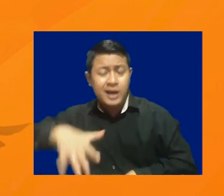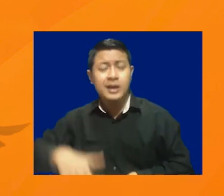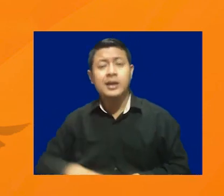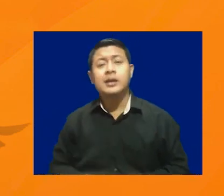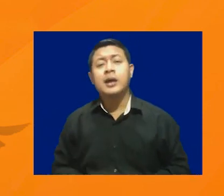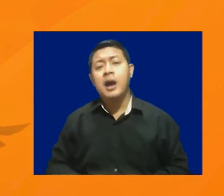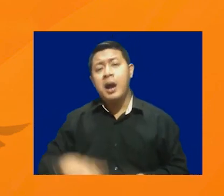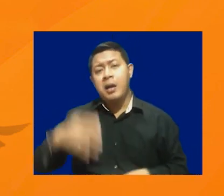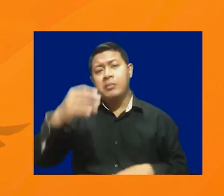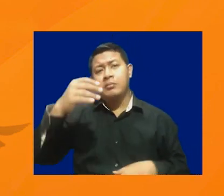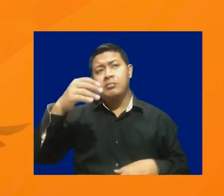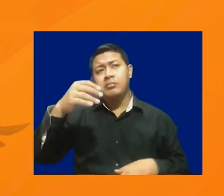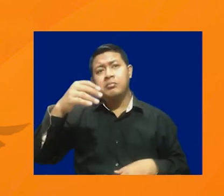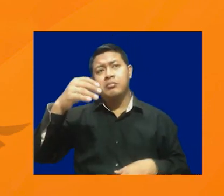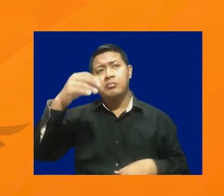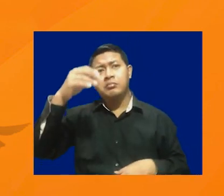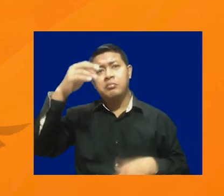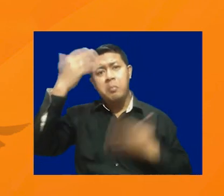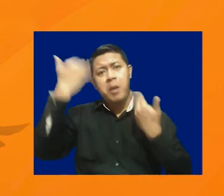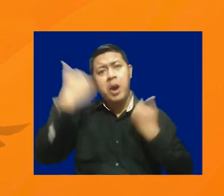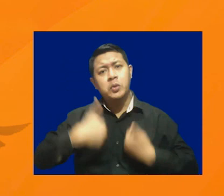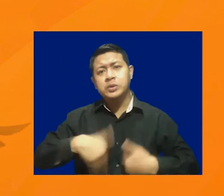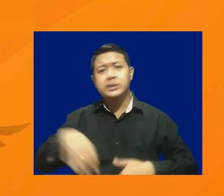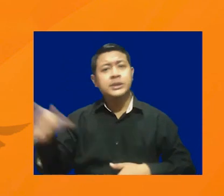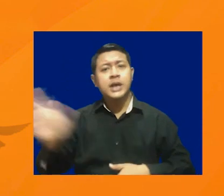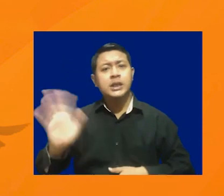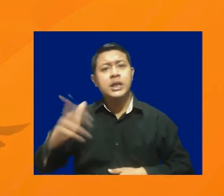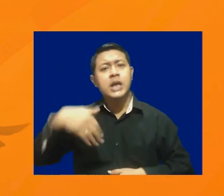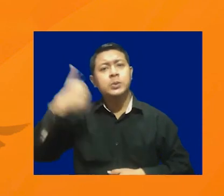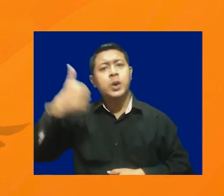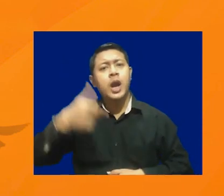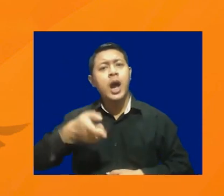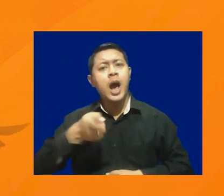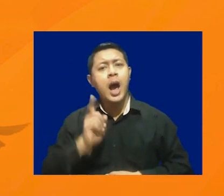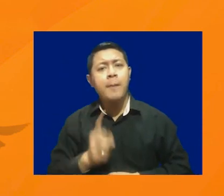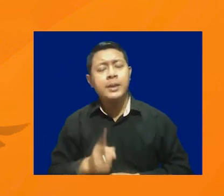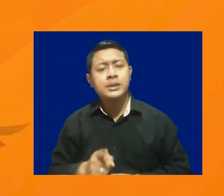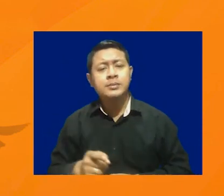kenapa kadang-kadang manusia menjadi tidak sempurna?